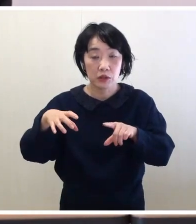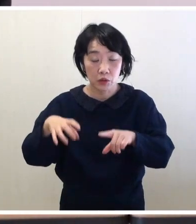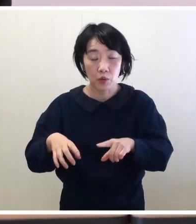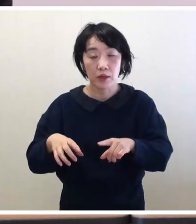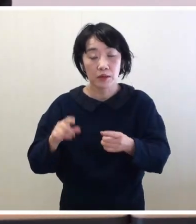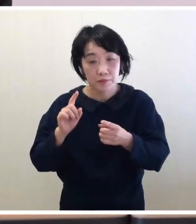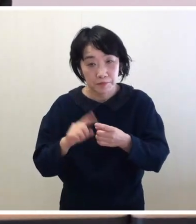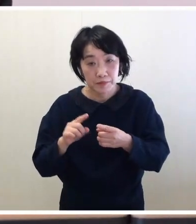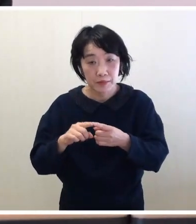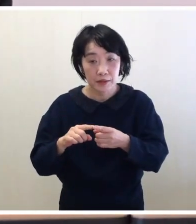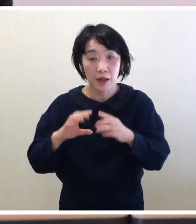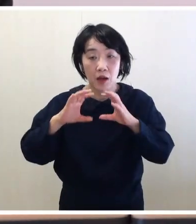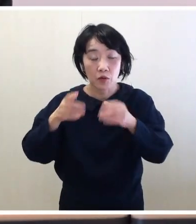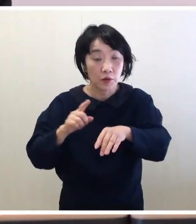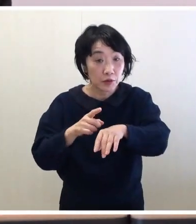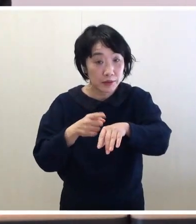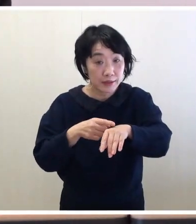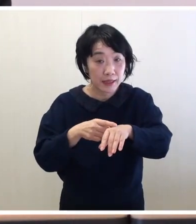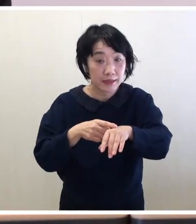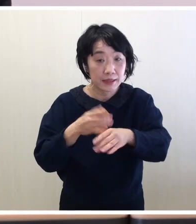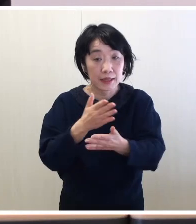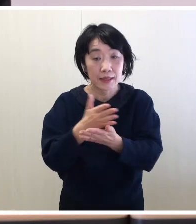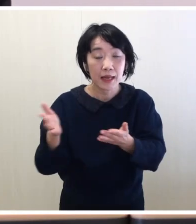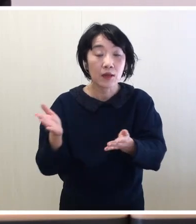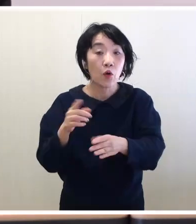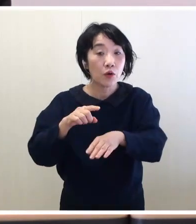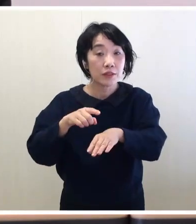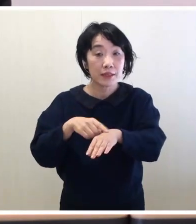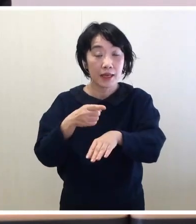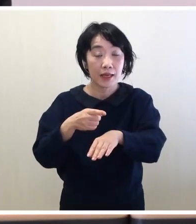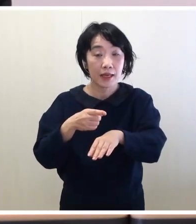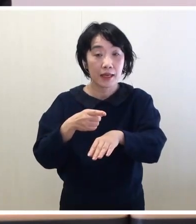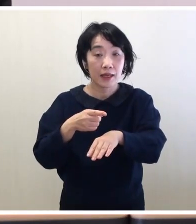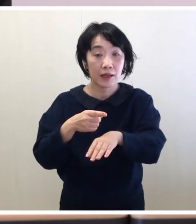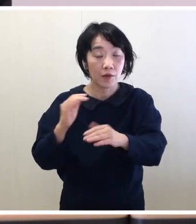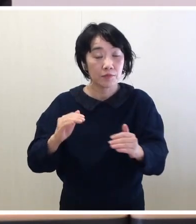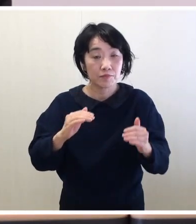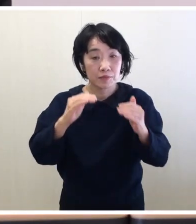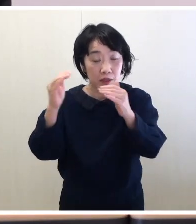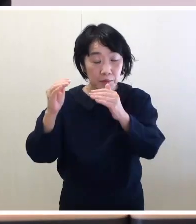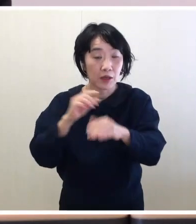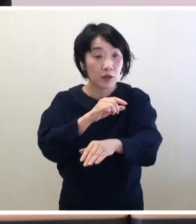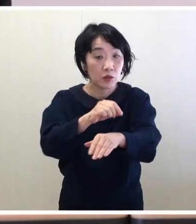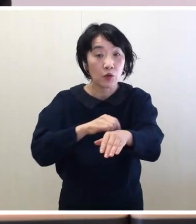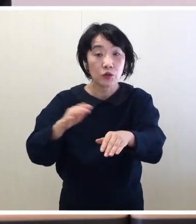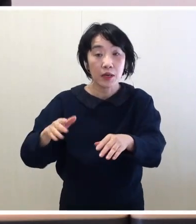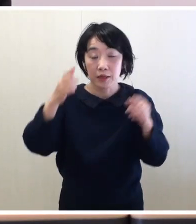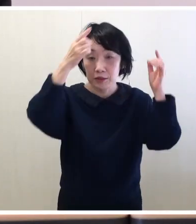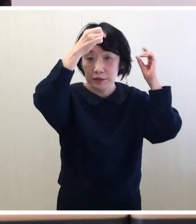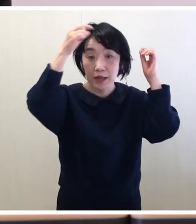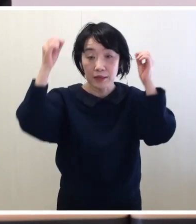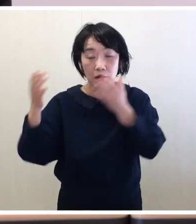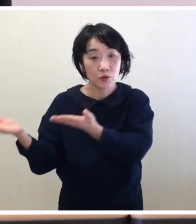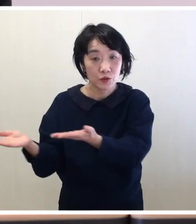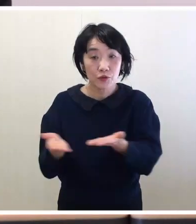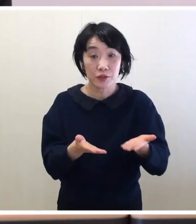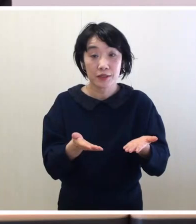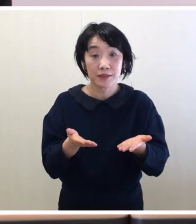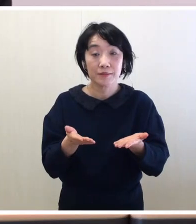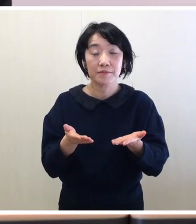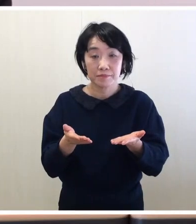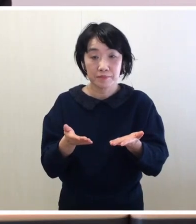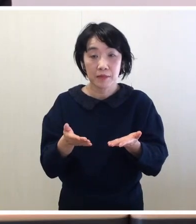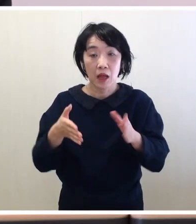王子公園の地にふさわしい国際性や多様性を高める特色ある大学